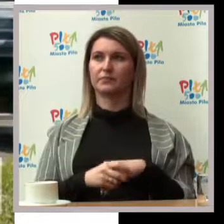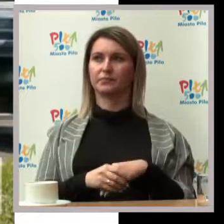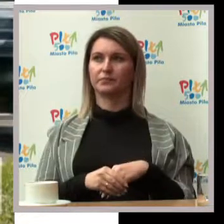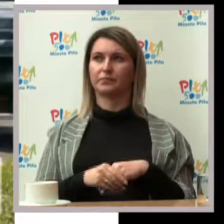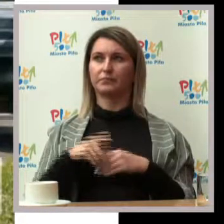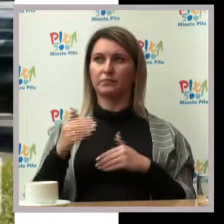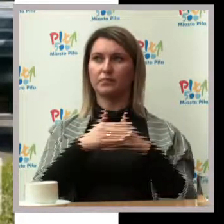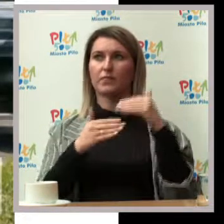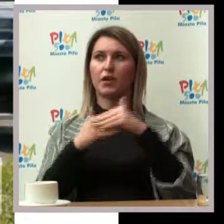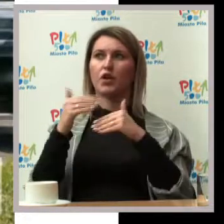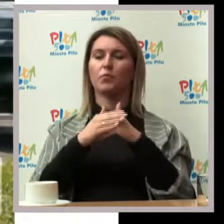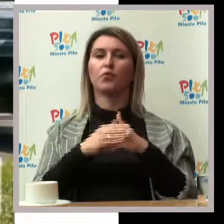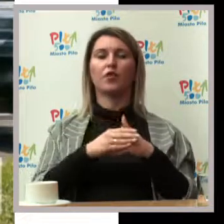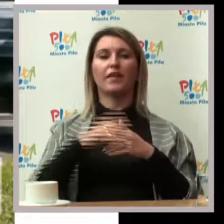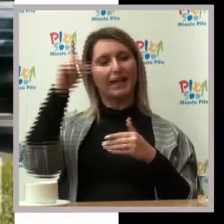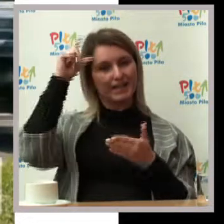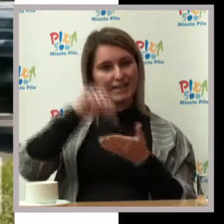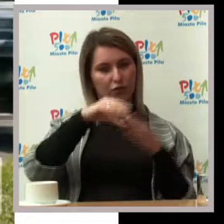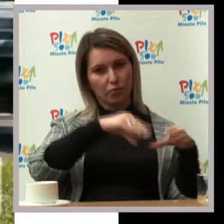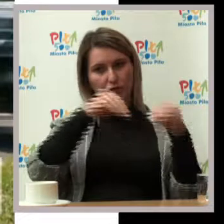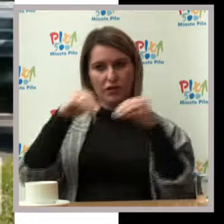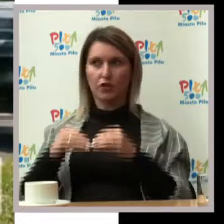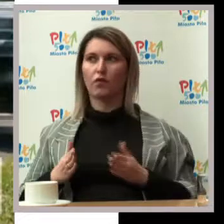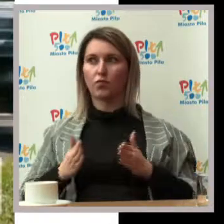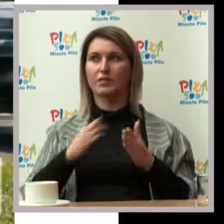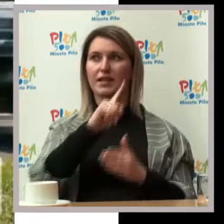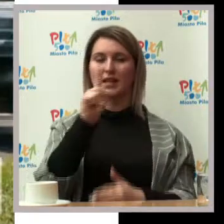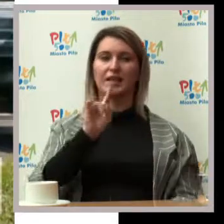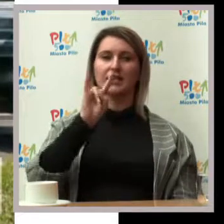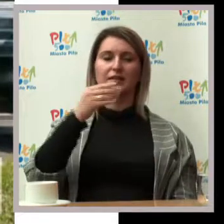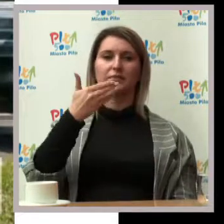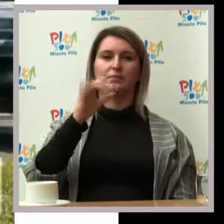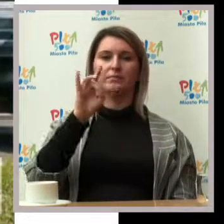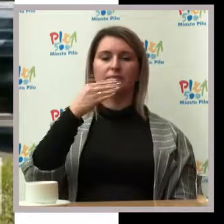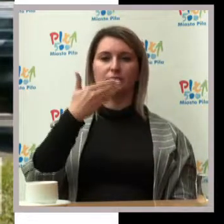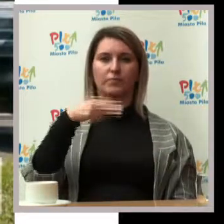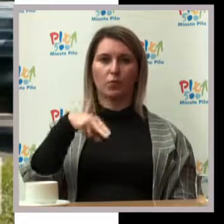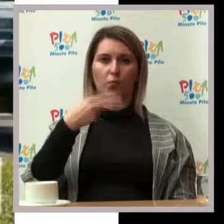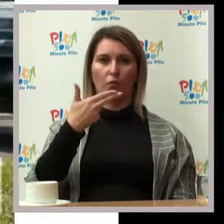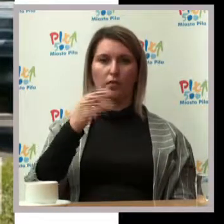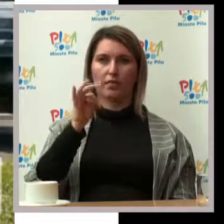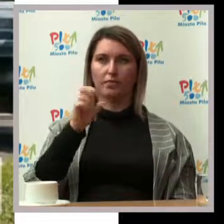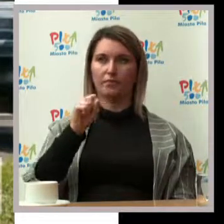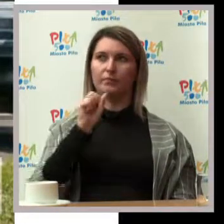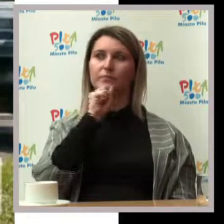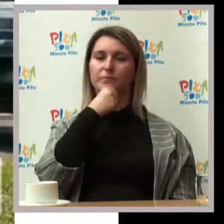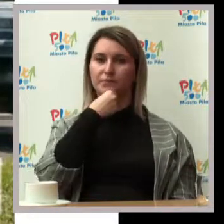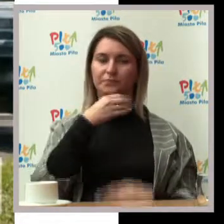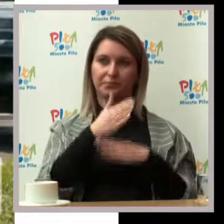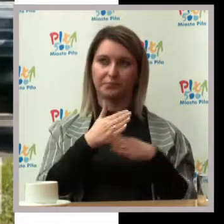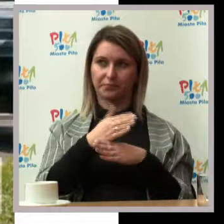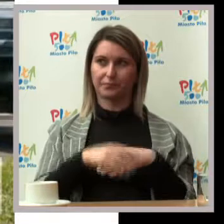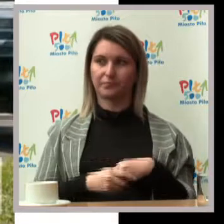I budowa zintegrowanego centrum przesiadkowego przy ulicy Zygmunta Starego. Proszę Państwa, posiadamy program funkcjonalno-użytkowy, który pozwoli nam na